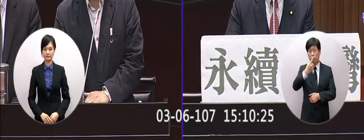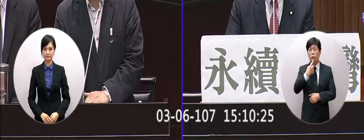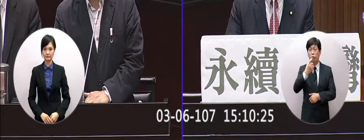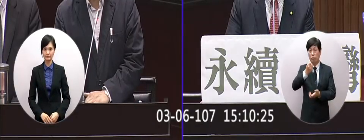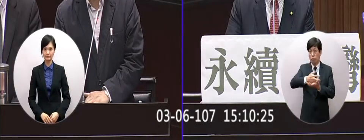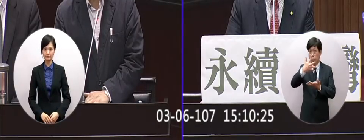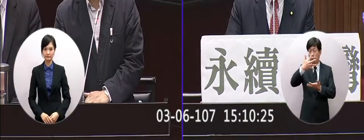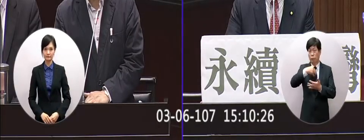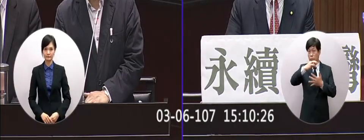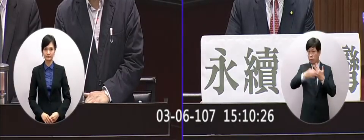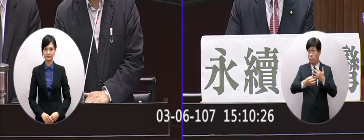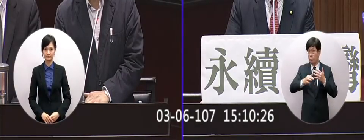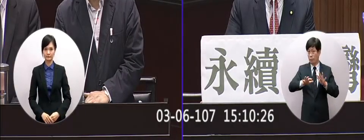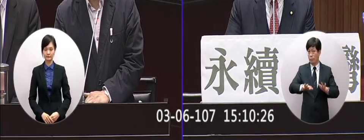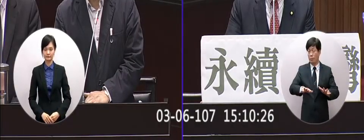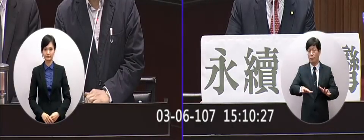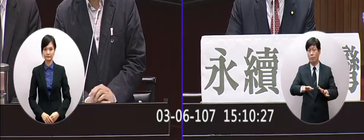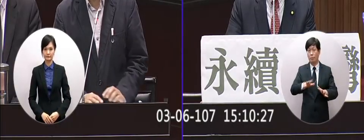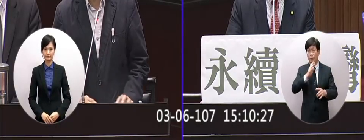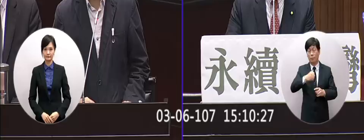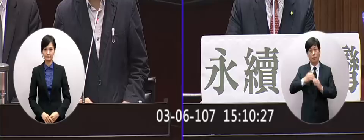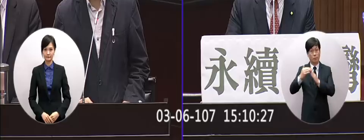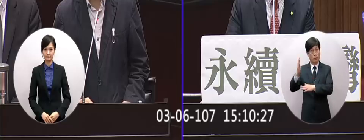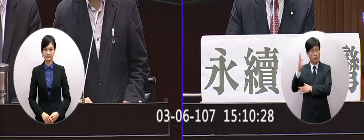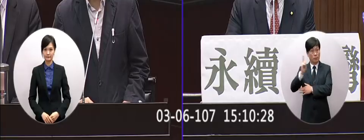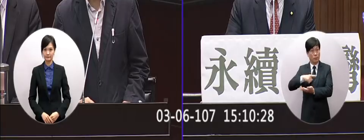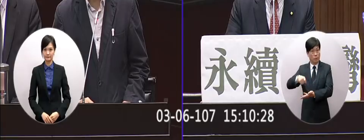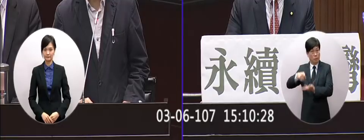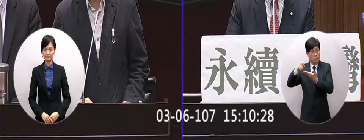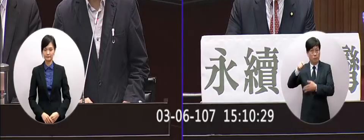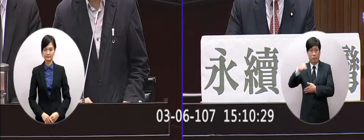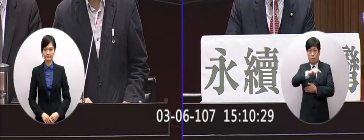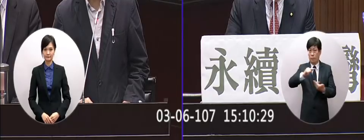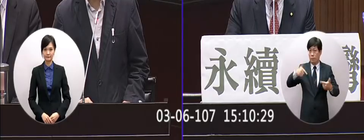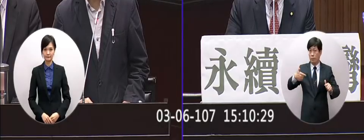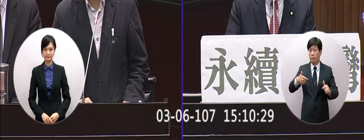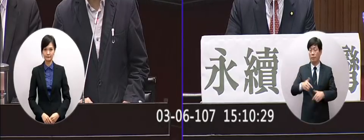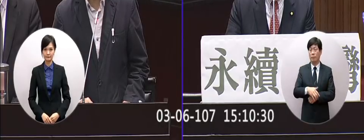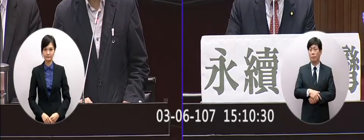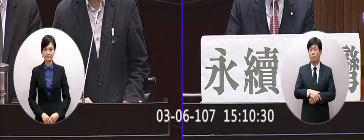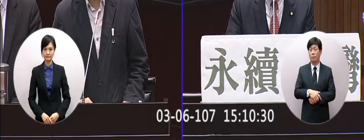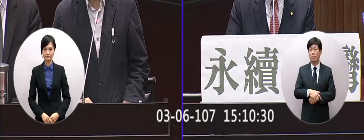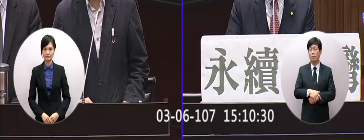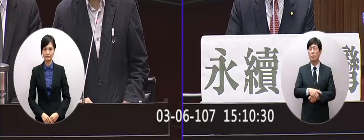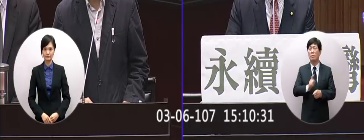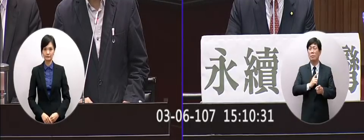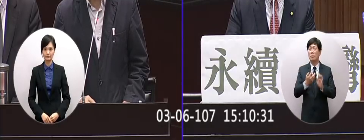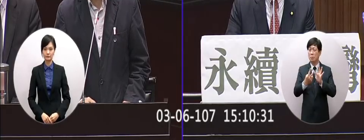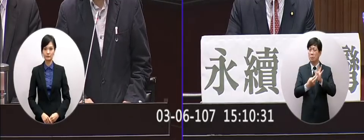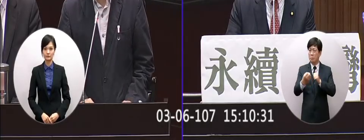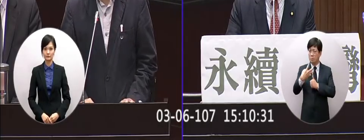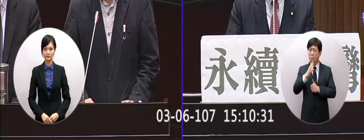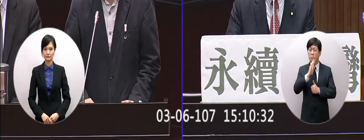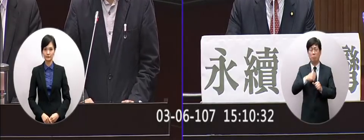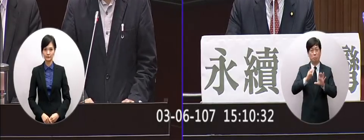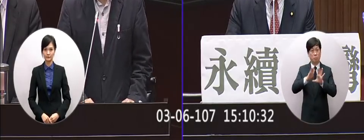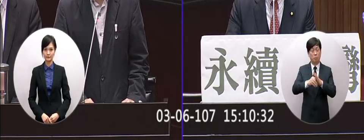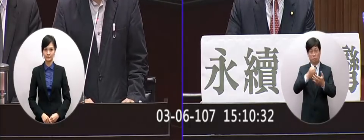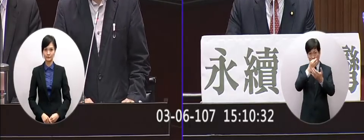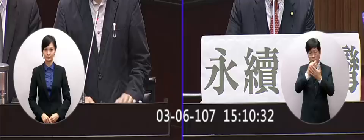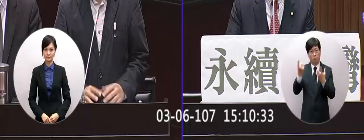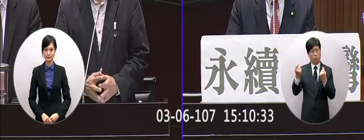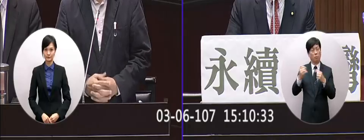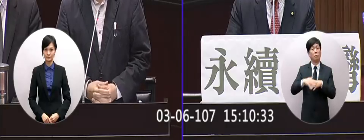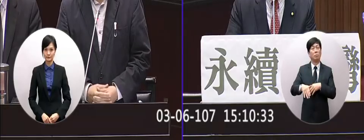面，跟现在的那个市政府他提出的部分有什么样的不一样。 那当然你说的节税之类的这些他都会